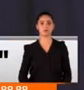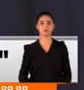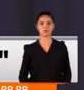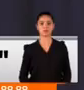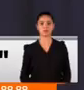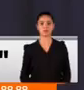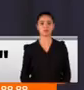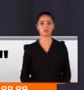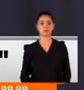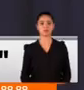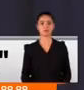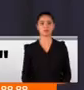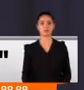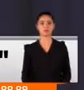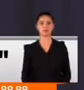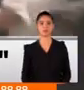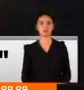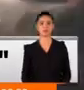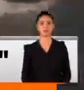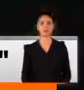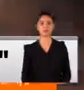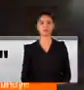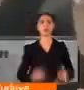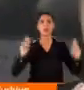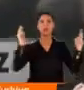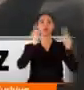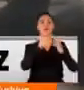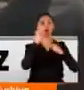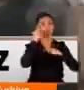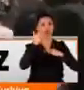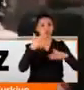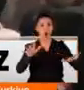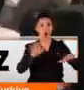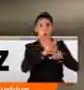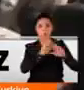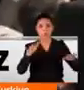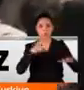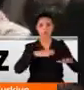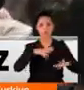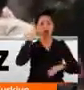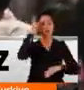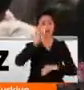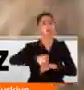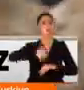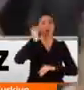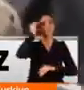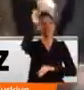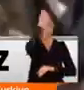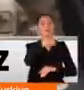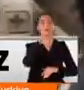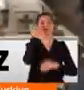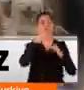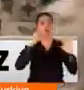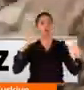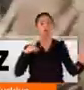down and make you pay. Dünya şoku atlatmaya çalışırken Amerikan Başkanı Joe Biden Beyaz Saray'da